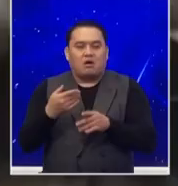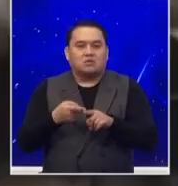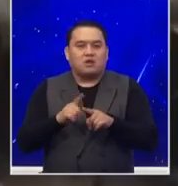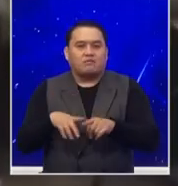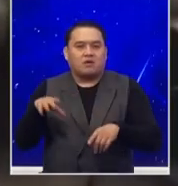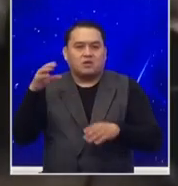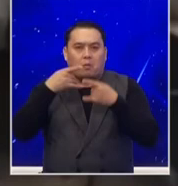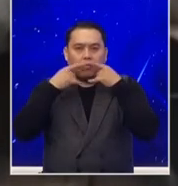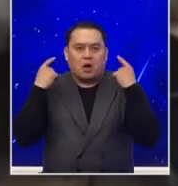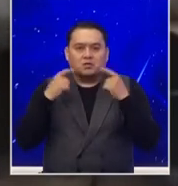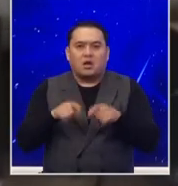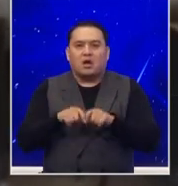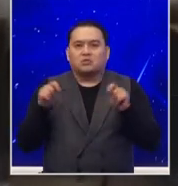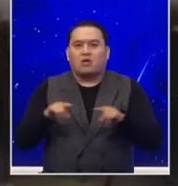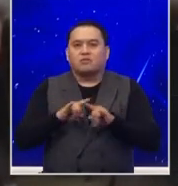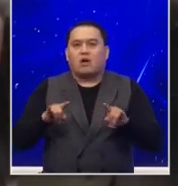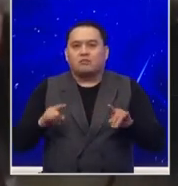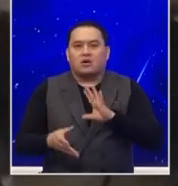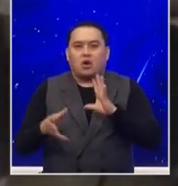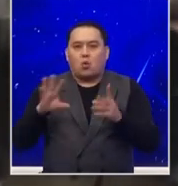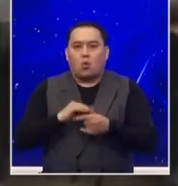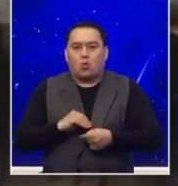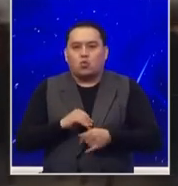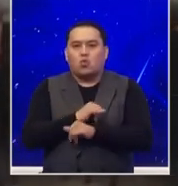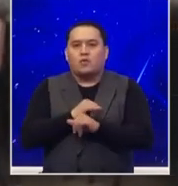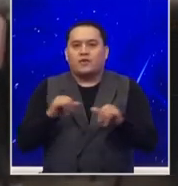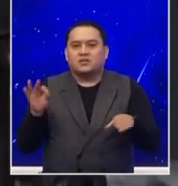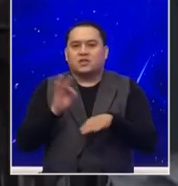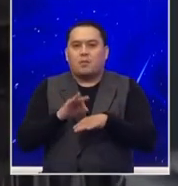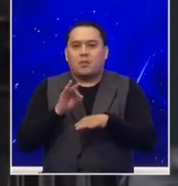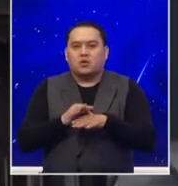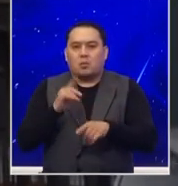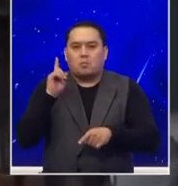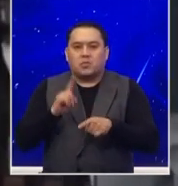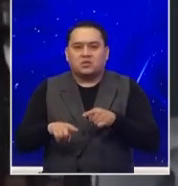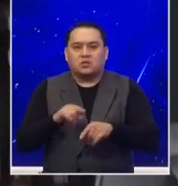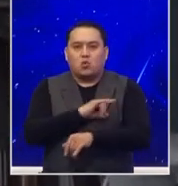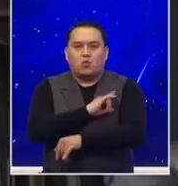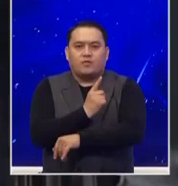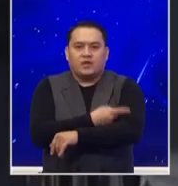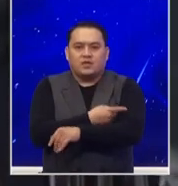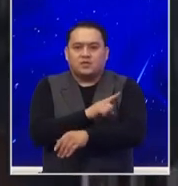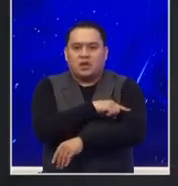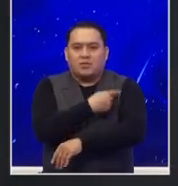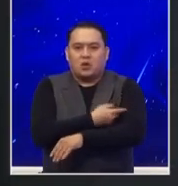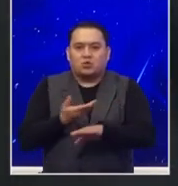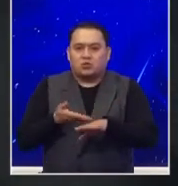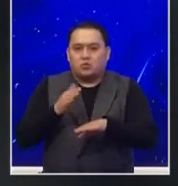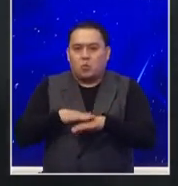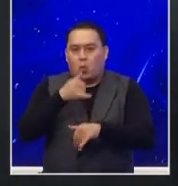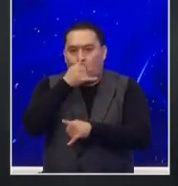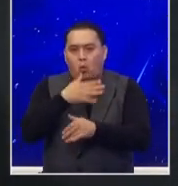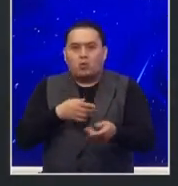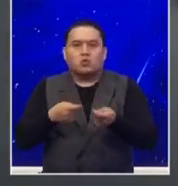открывают магазины и детские сады. Результат – катастрофический рост заболеваемости и сильнейшая нагрузка на систему здравоохранения. По